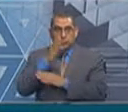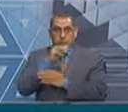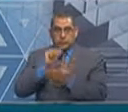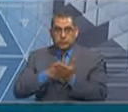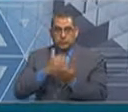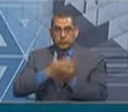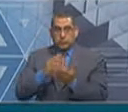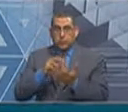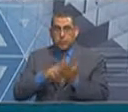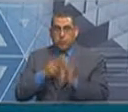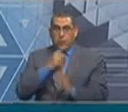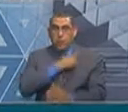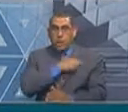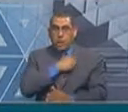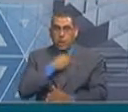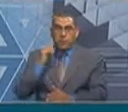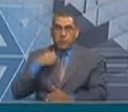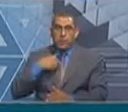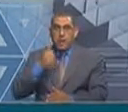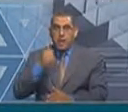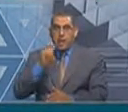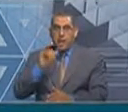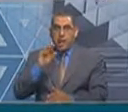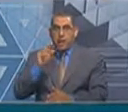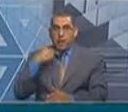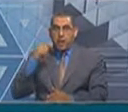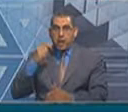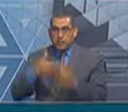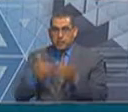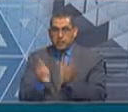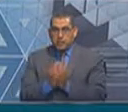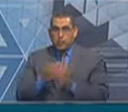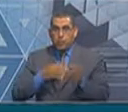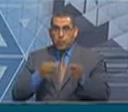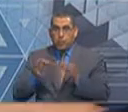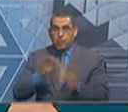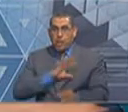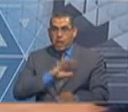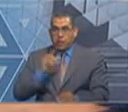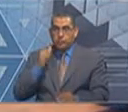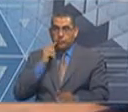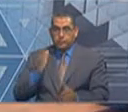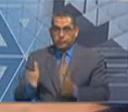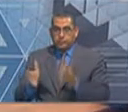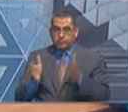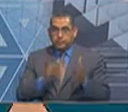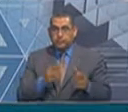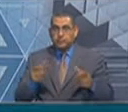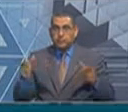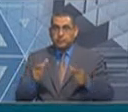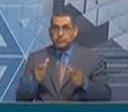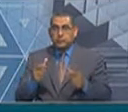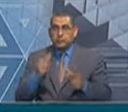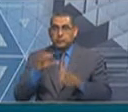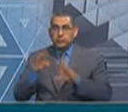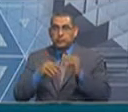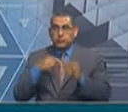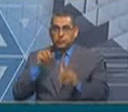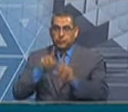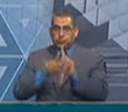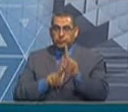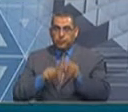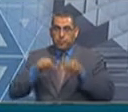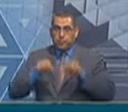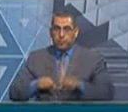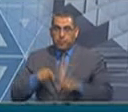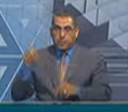العمراني، واللواء أركان حرب إيهاب الفار رئيس الهيئة الهندسية للقوات المسلحة. صرح المتحدث الرسمي باسم